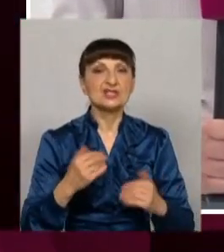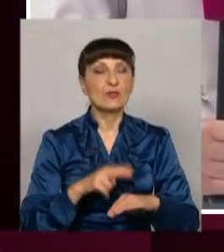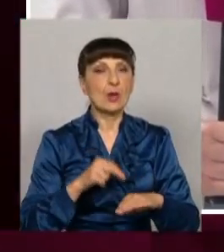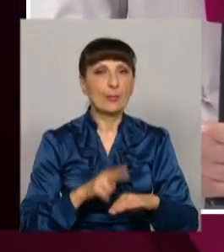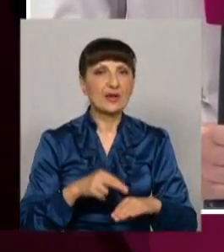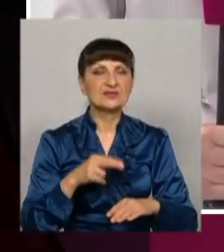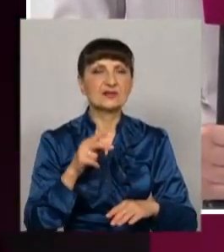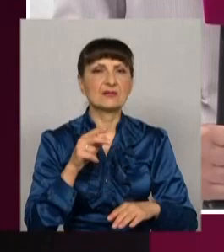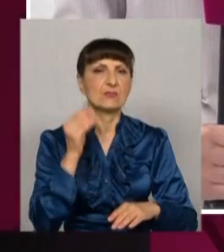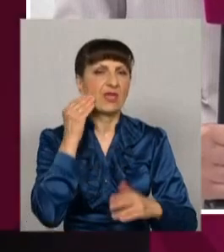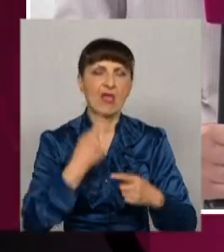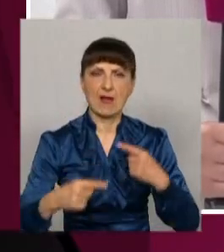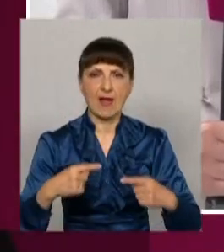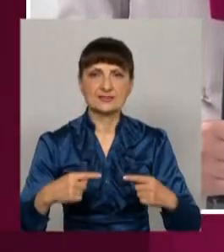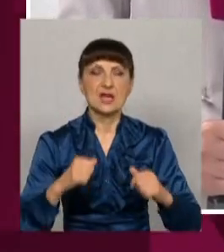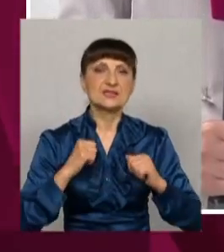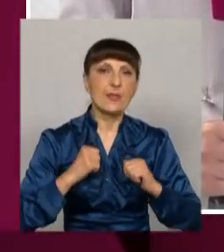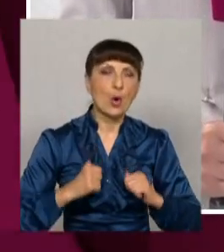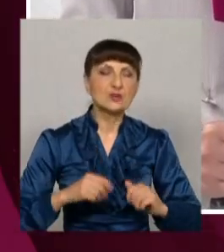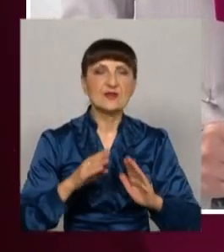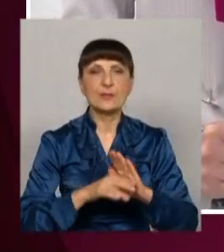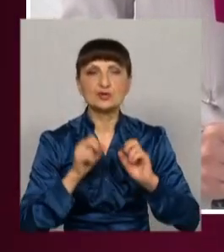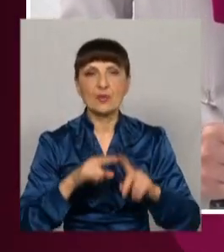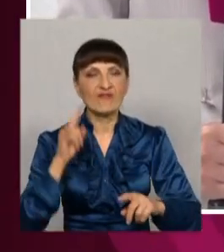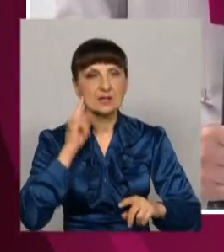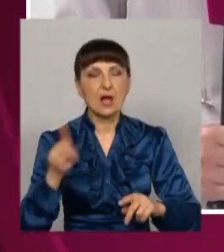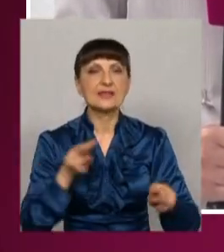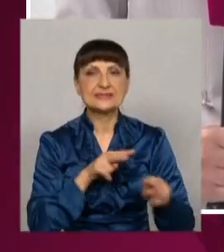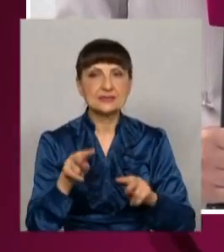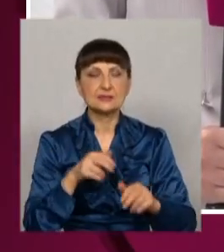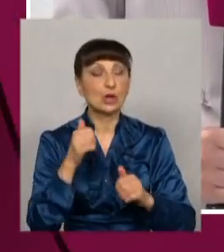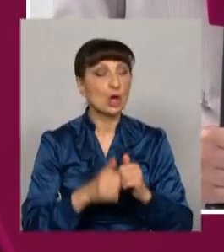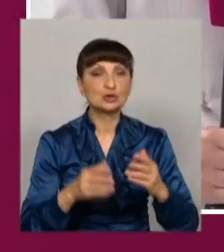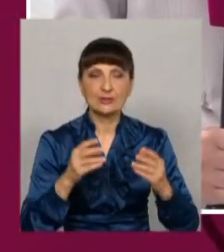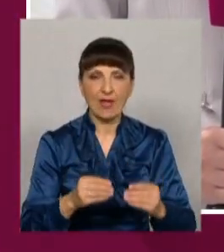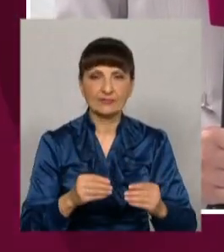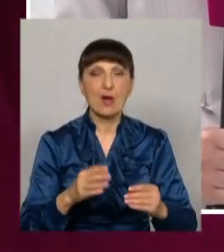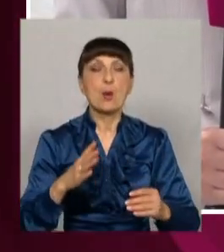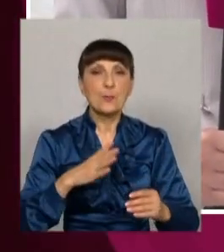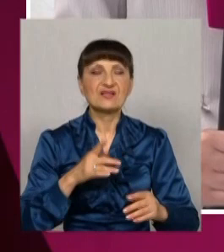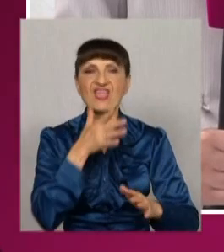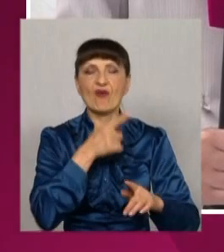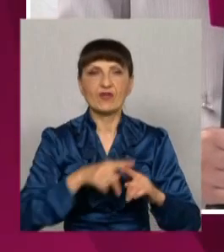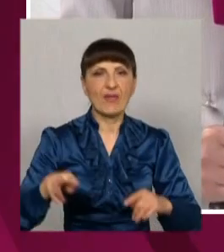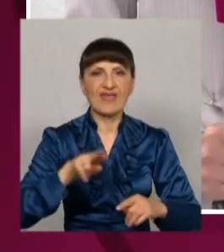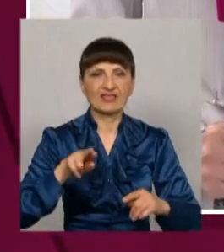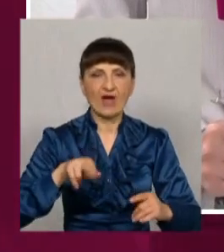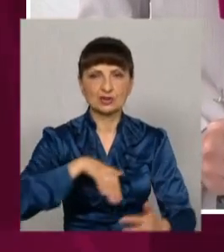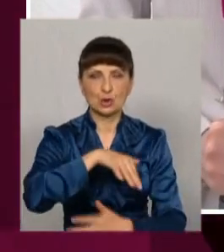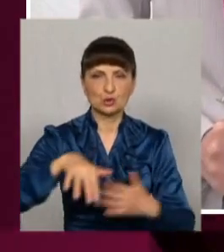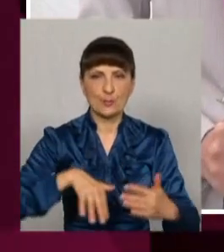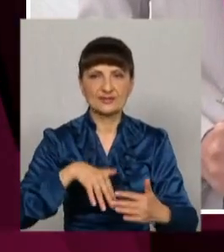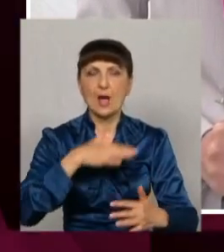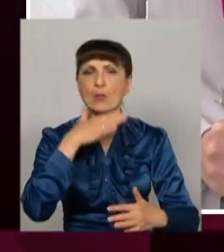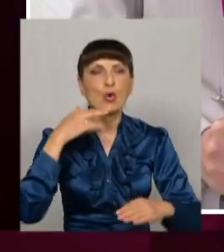говорят много. За спокойствием и безопасностью в стране они следят ежедневно. Так было и во время январских событий.